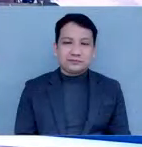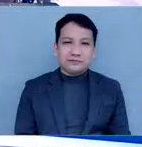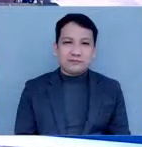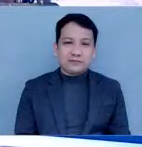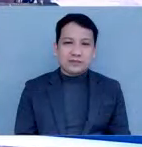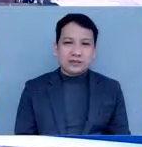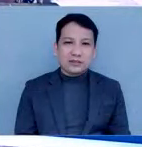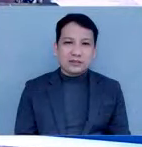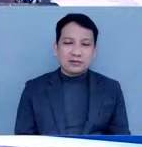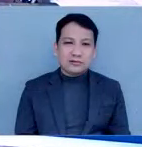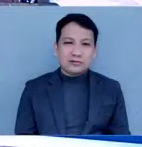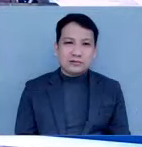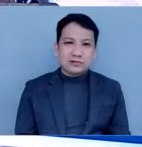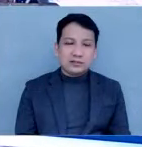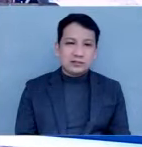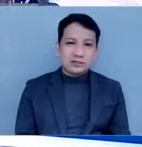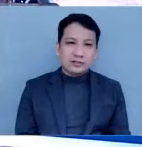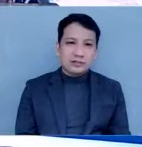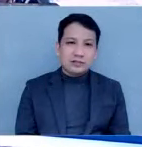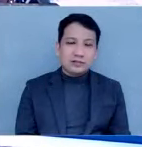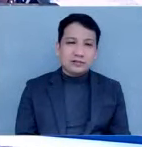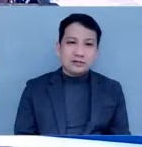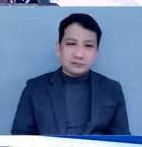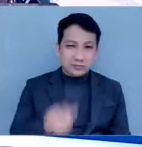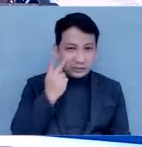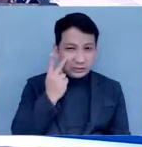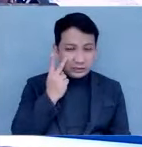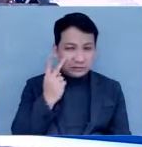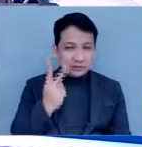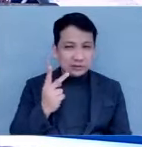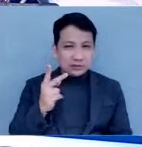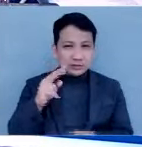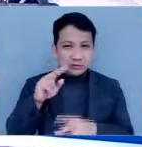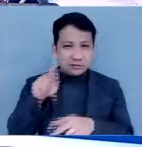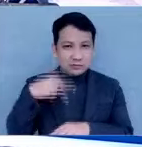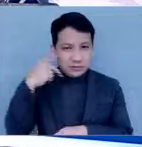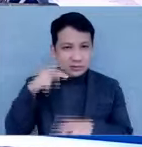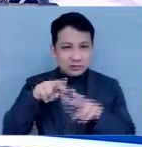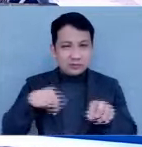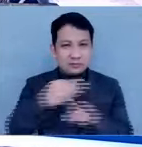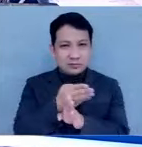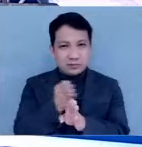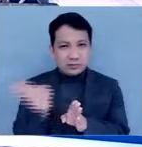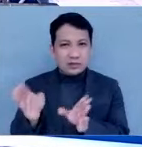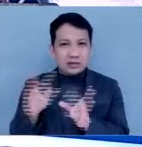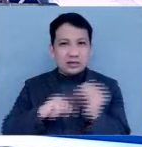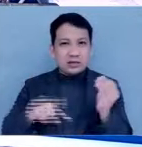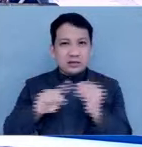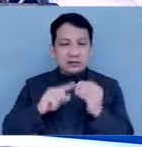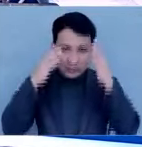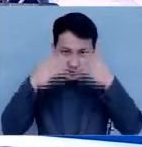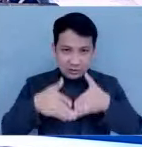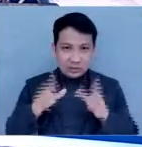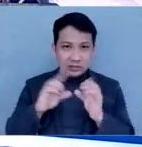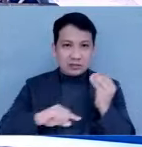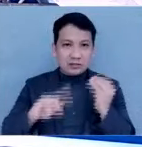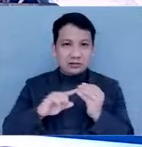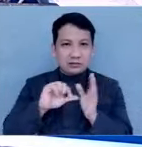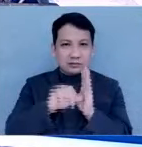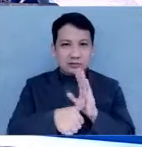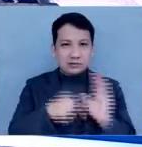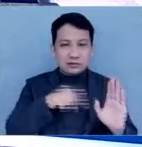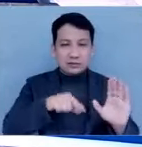Kaugnay pa rin ng mga birada ni VP Sara, ang tingin ng ilang political analysts, inililis lamang ng bise ang atensyon ng publiko ngayong nadidiin ng kanyang ama